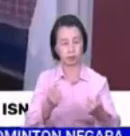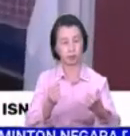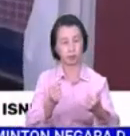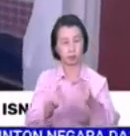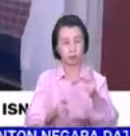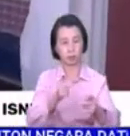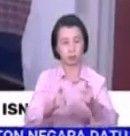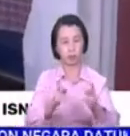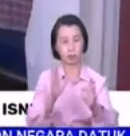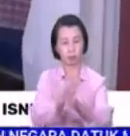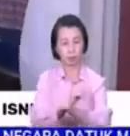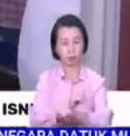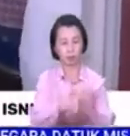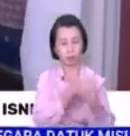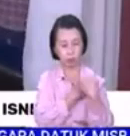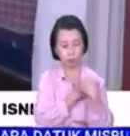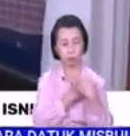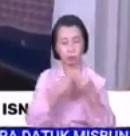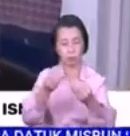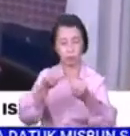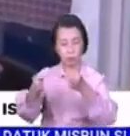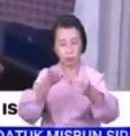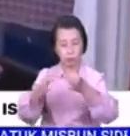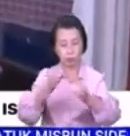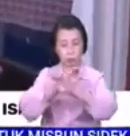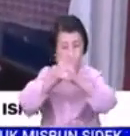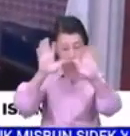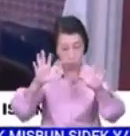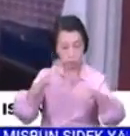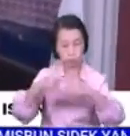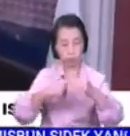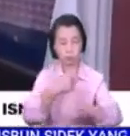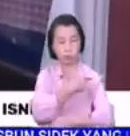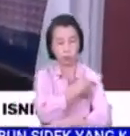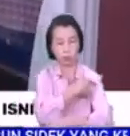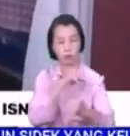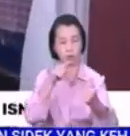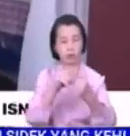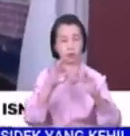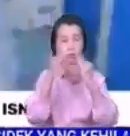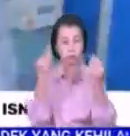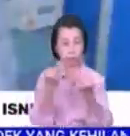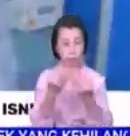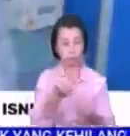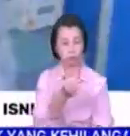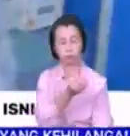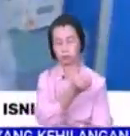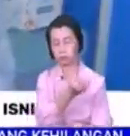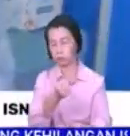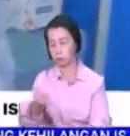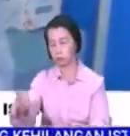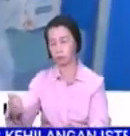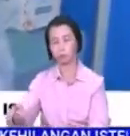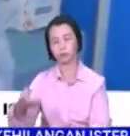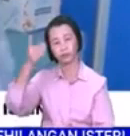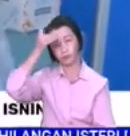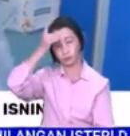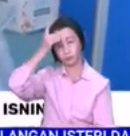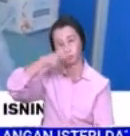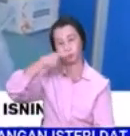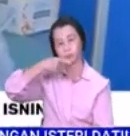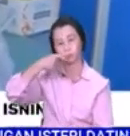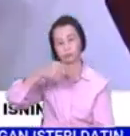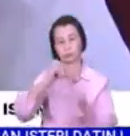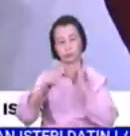supaya memainkan peranan dalam memberi penerangan lebih jelas mengenai vaksin kepada keluarga masing-masing. Dato' Ahmad Awang Tengah menyatakan